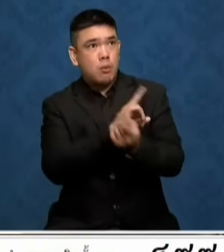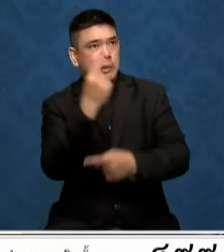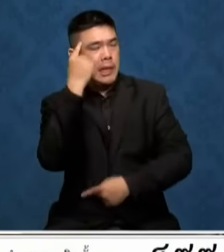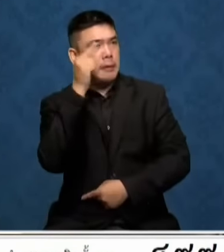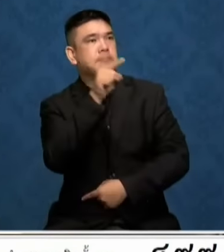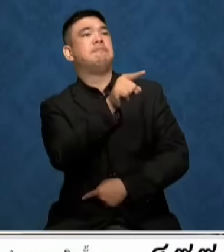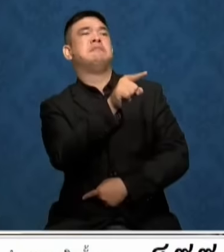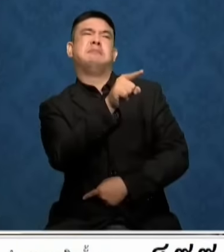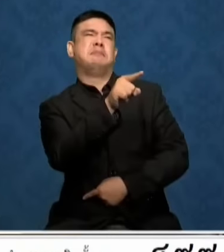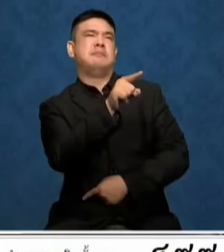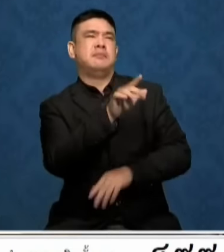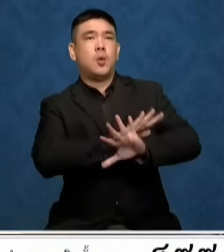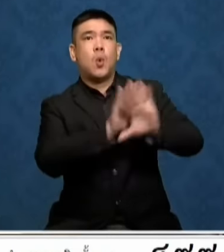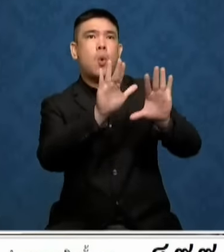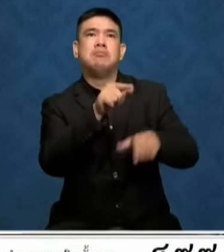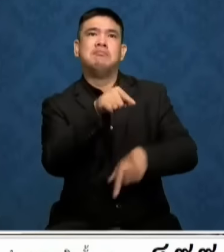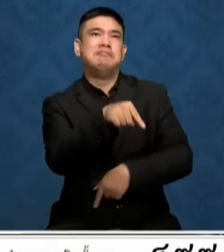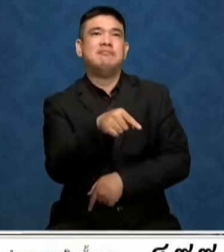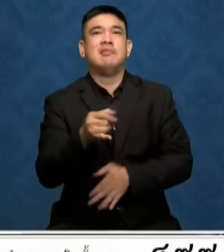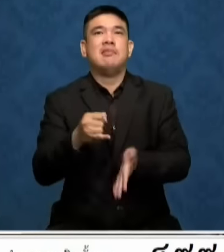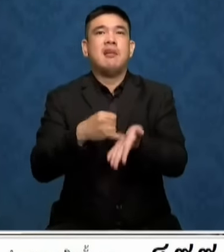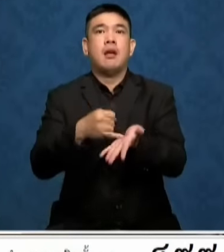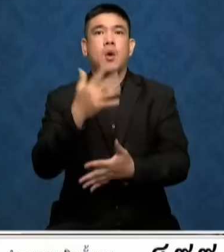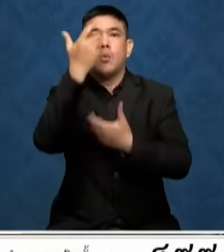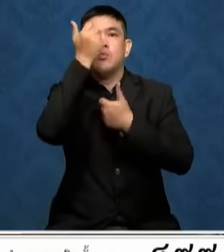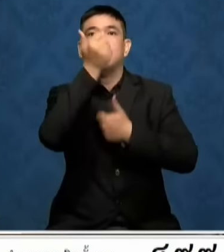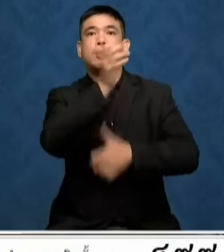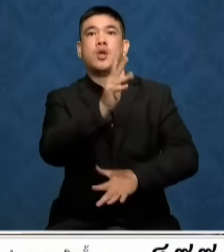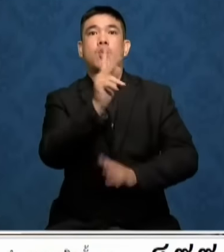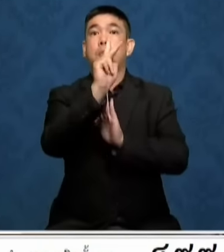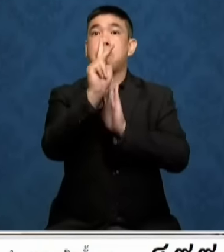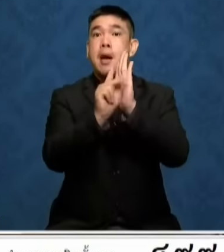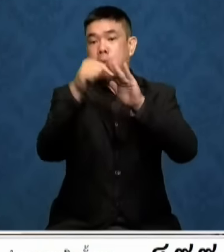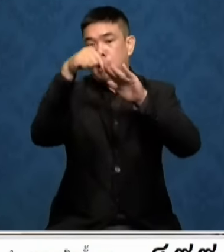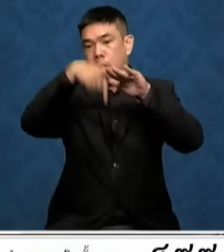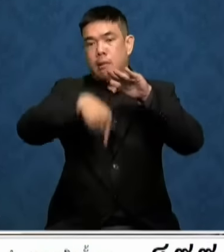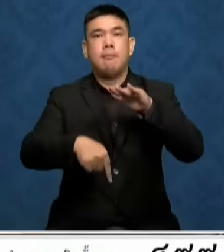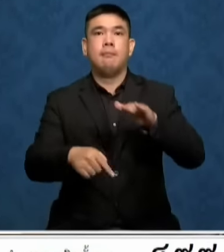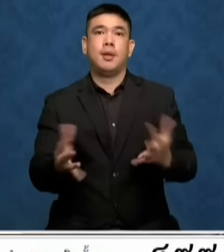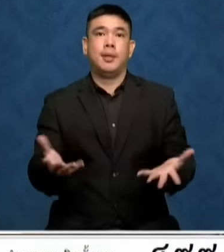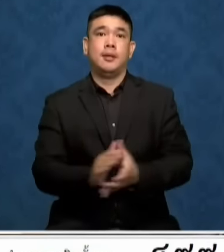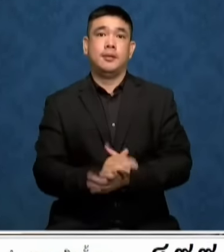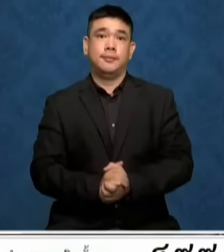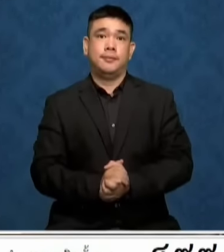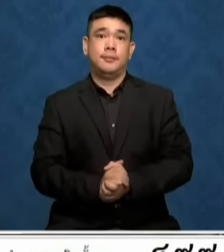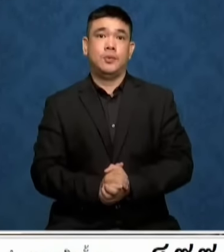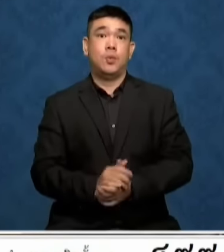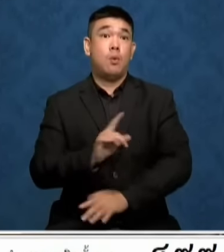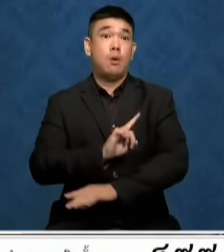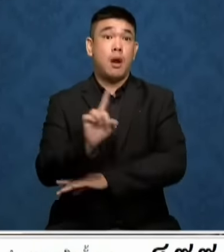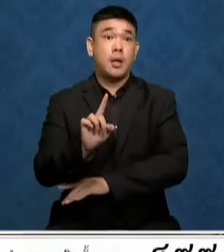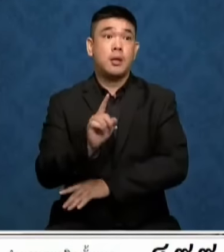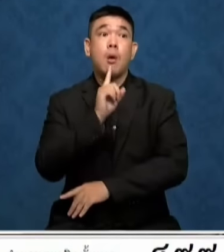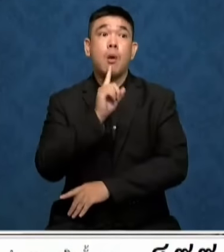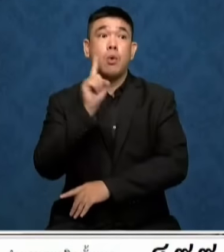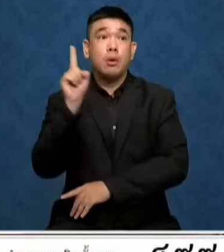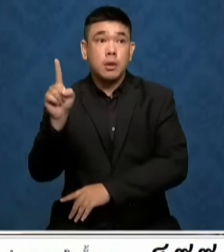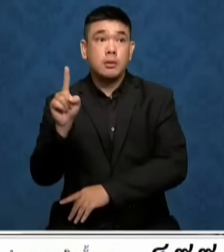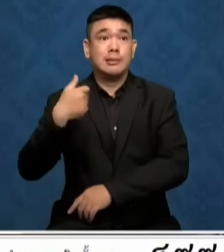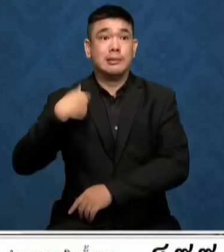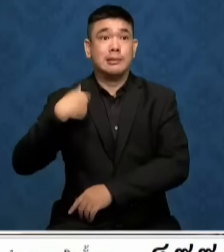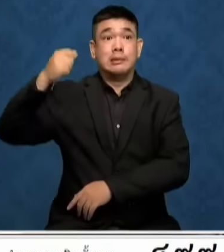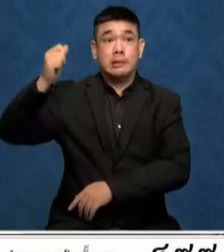ามารถคาดเดาได้ล่วงหน้าโดยไม่มีใครสนใจข้อกฎหมายอีกต่อไปค่ะ เมื่อไหร่ที่มีการพิพากษาคดี